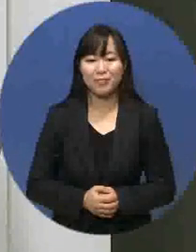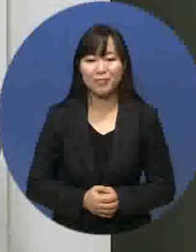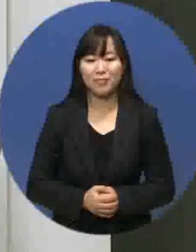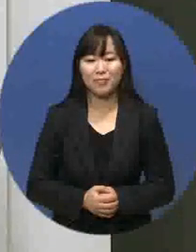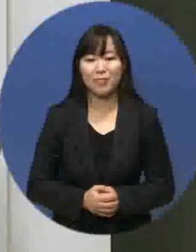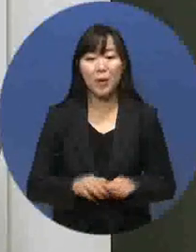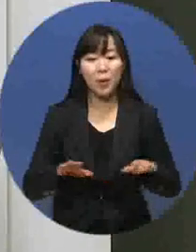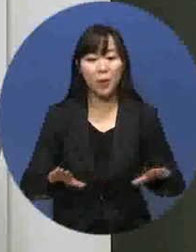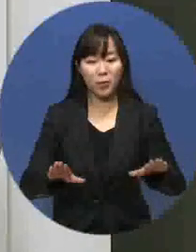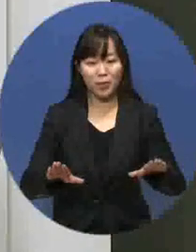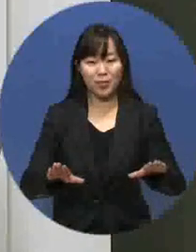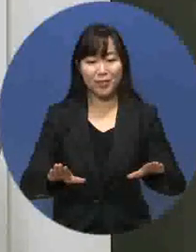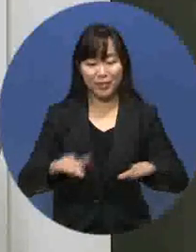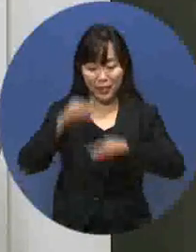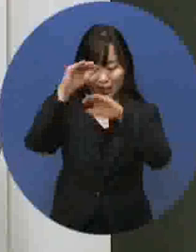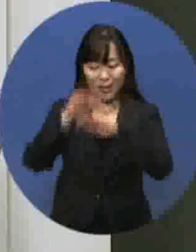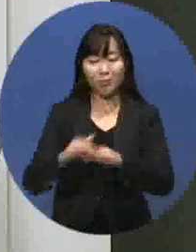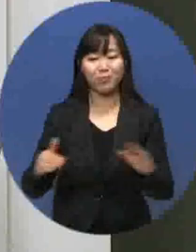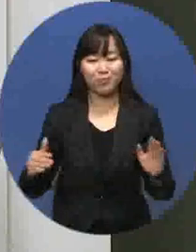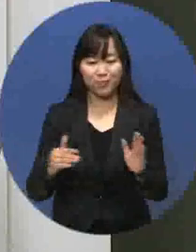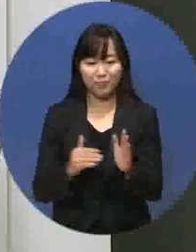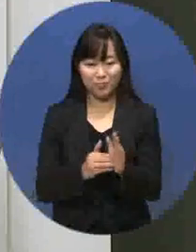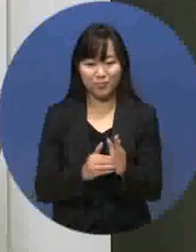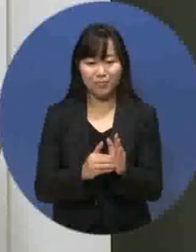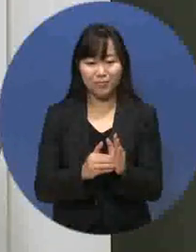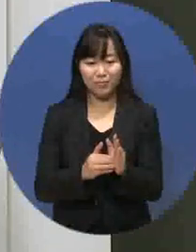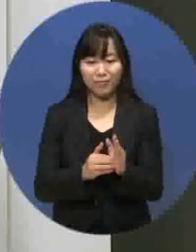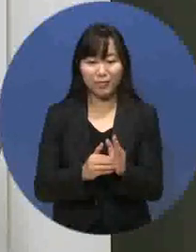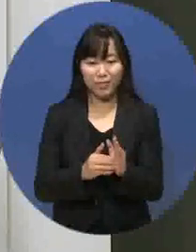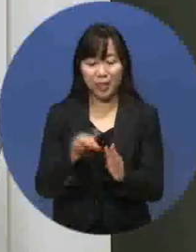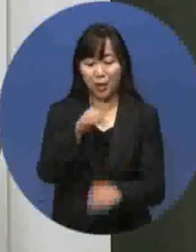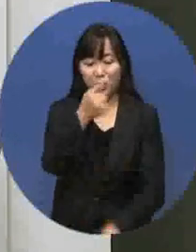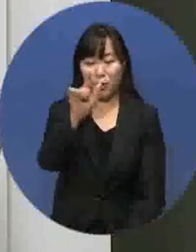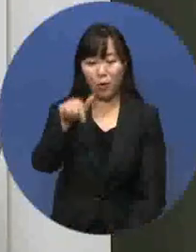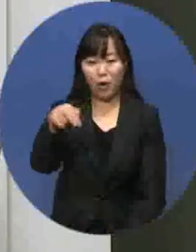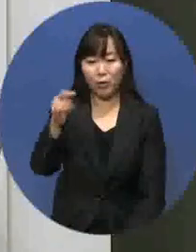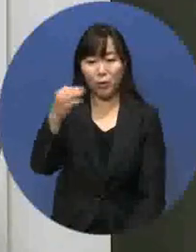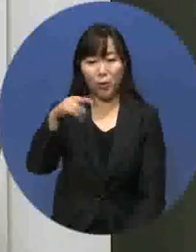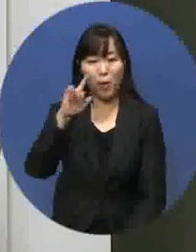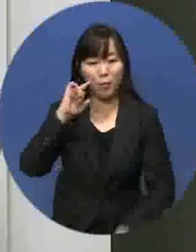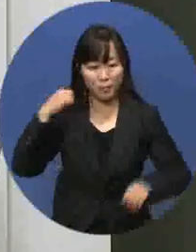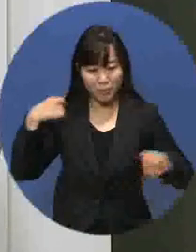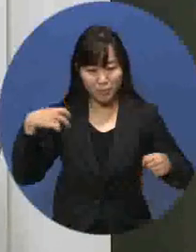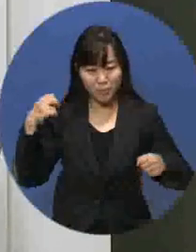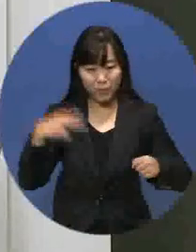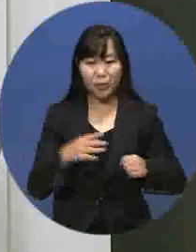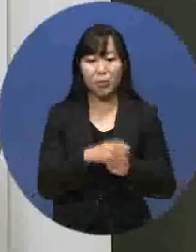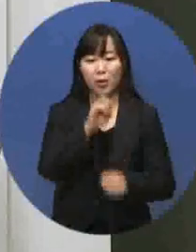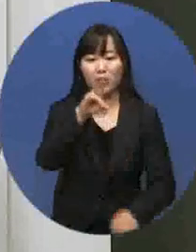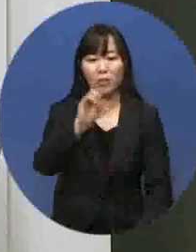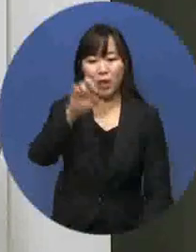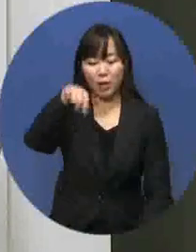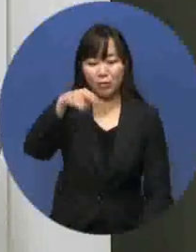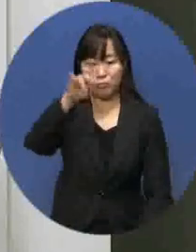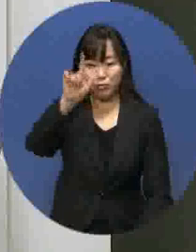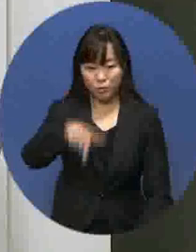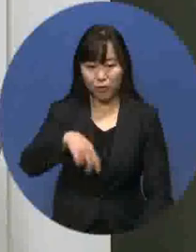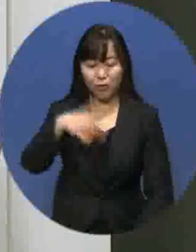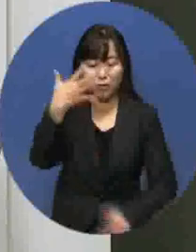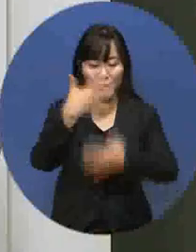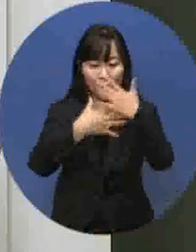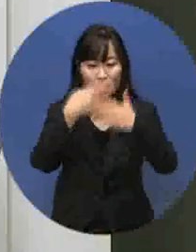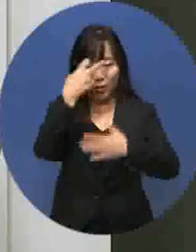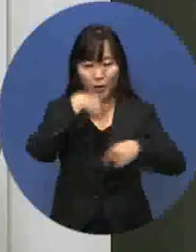해보면서 오늘 얘기는 이것으로 끝내겠습니다. 지금까지 배우 곽도원 씨